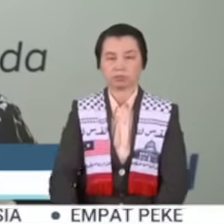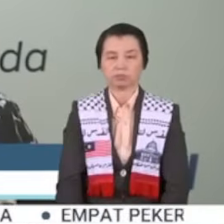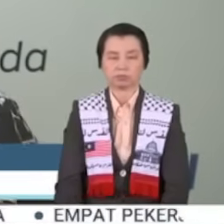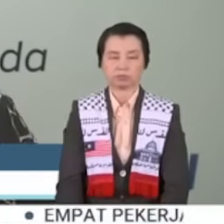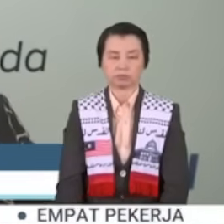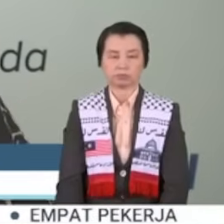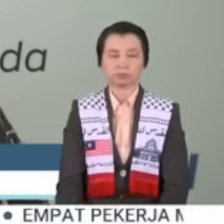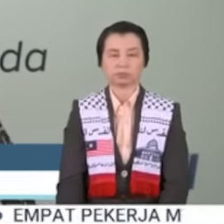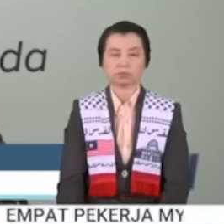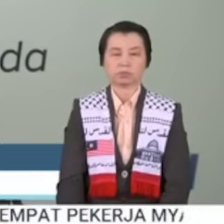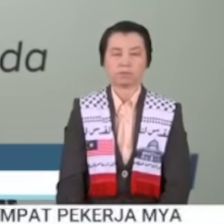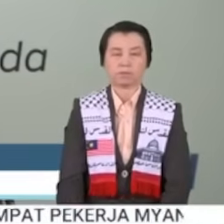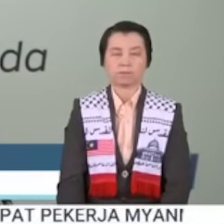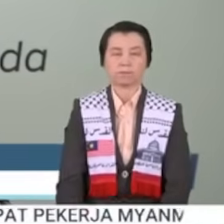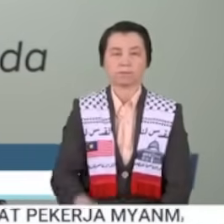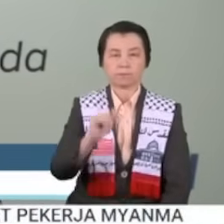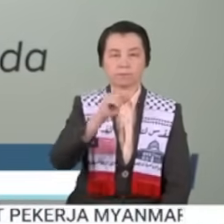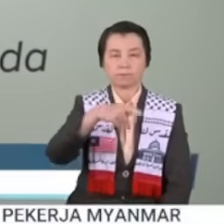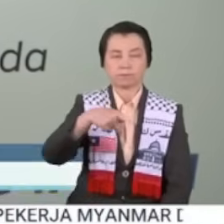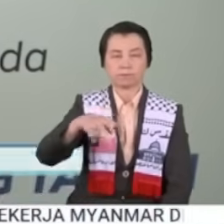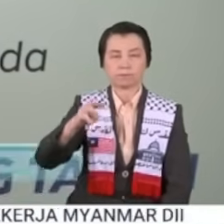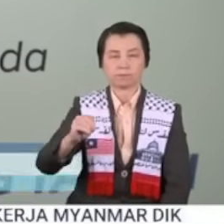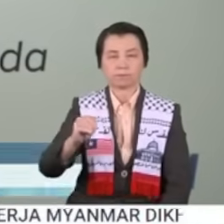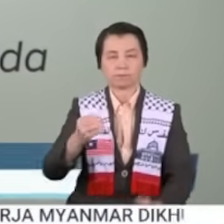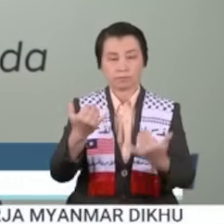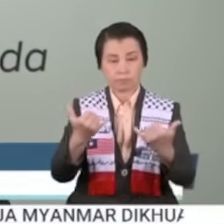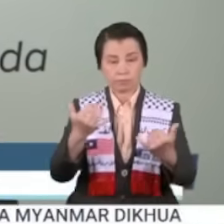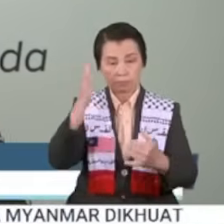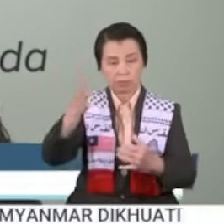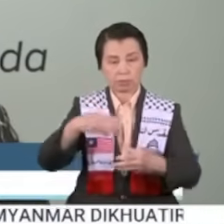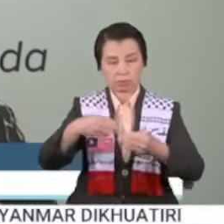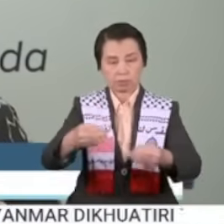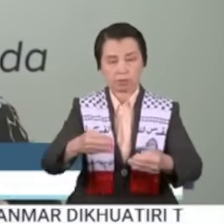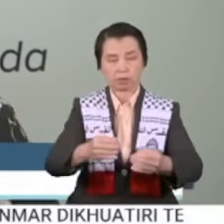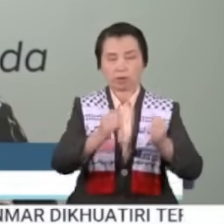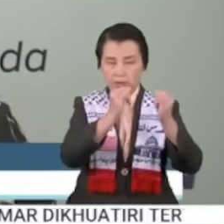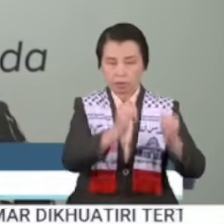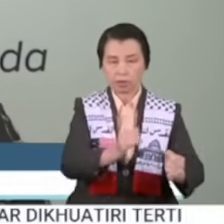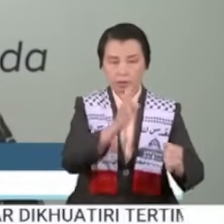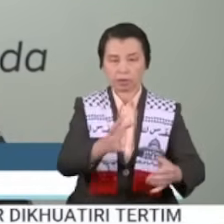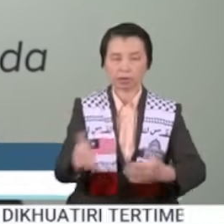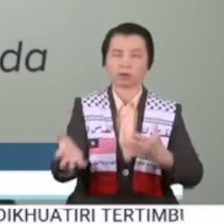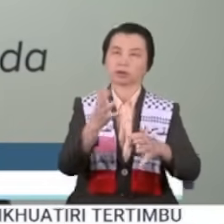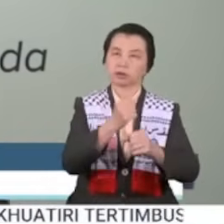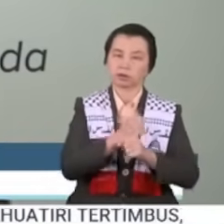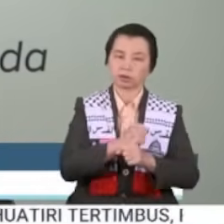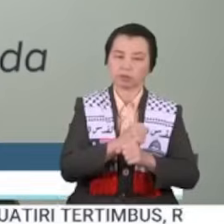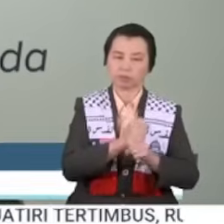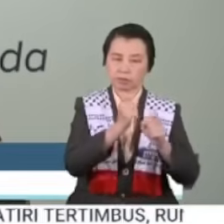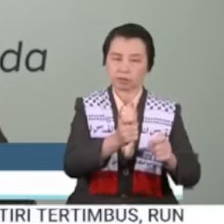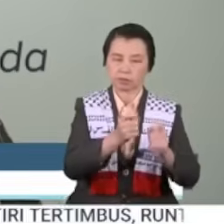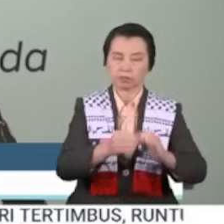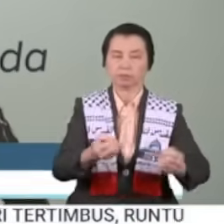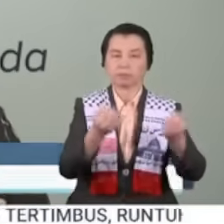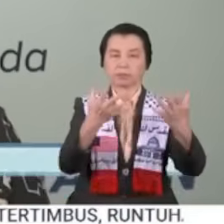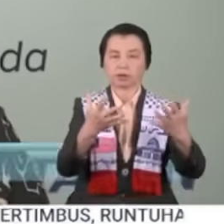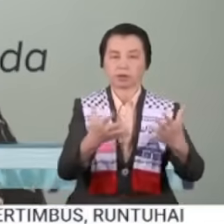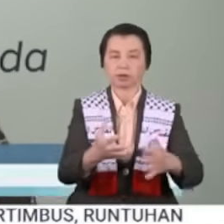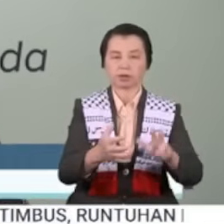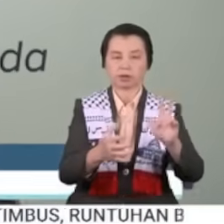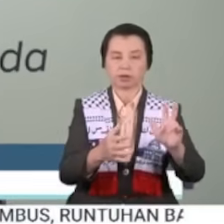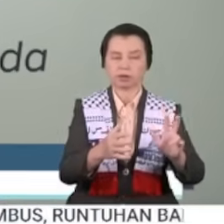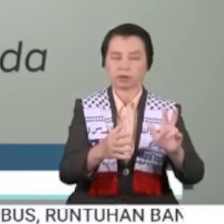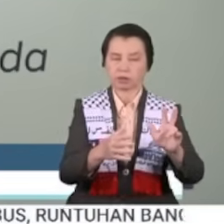khas fpbn kali ini juga akan bagi kategori individu mereka akan bawa pulang bagi hadiah utama sebanyak